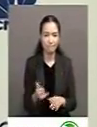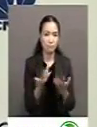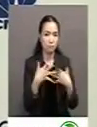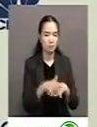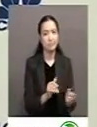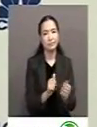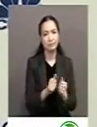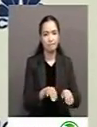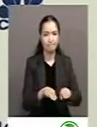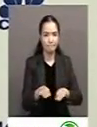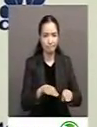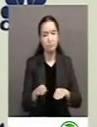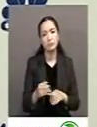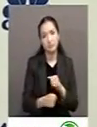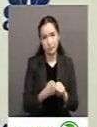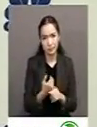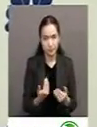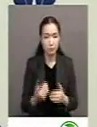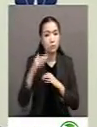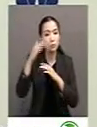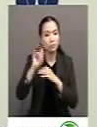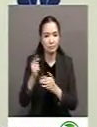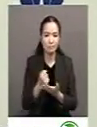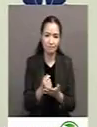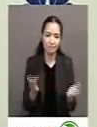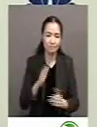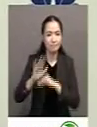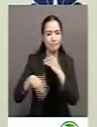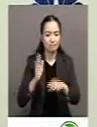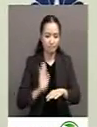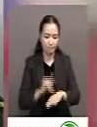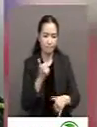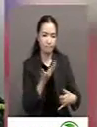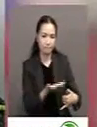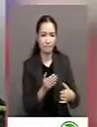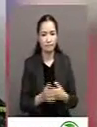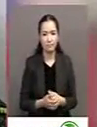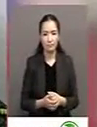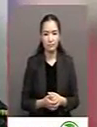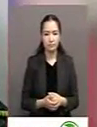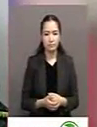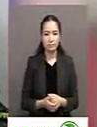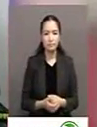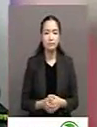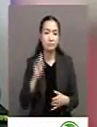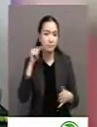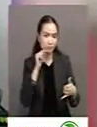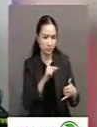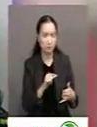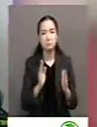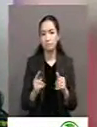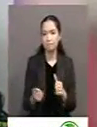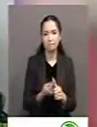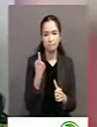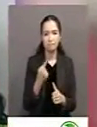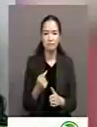การแข่งขันฟอร์มูล่าวันในปีนี้เขาหวังว่าจะช่วยพัฒนาฝีมือแล้วก็ทำให้กาเดรอนเนี่ยกลายเป็นผู้หญิงคน